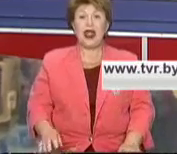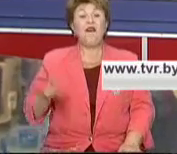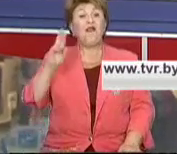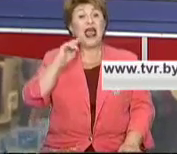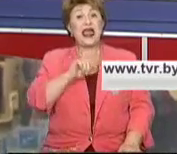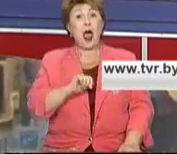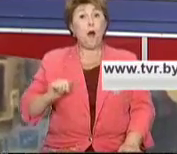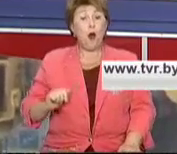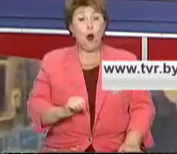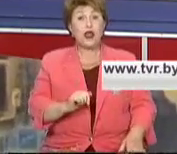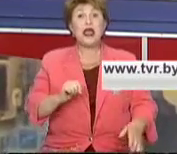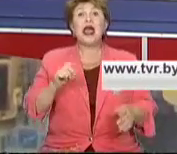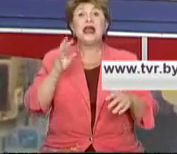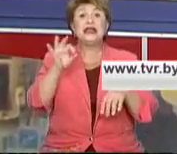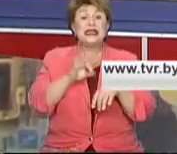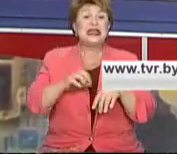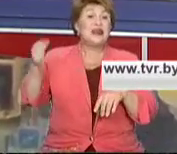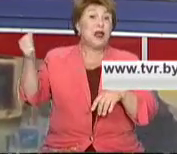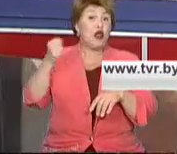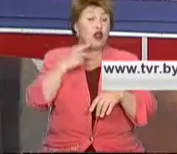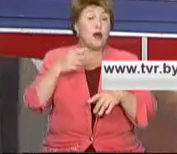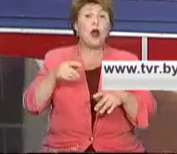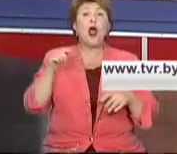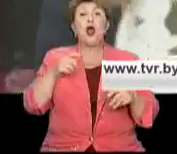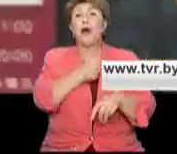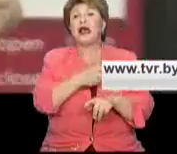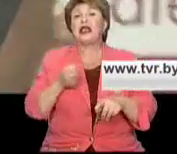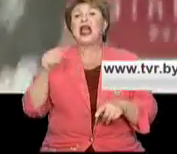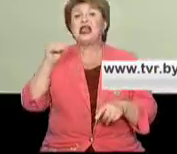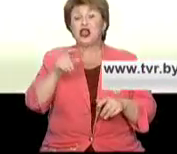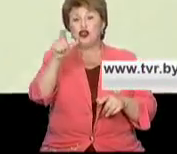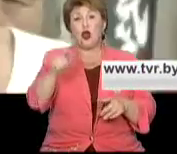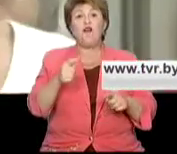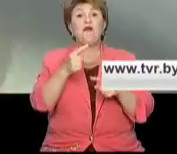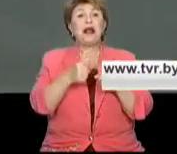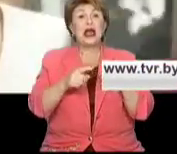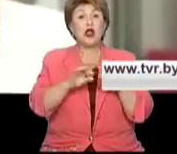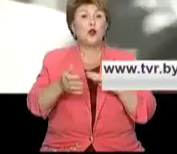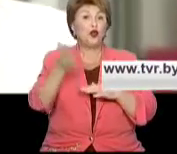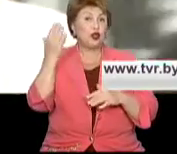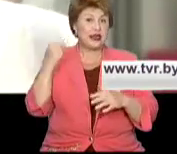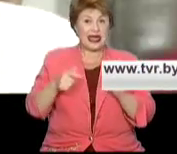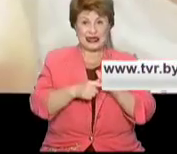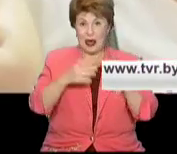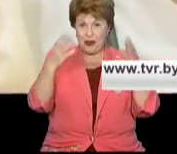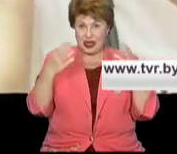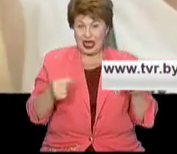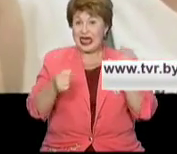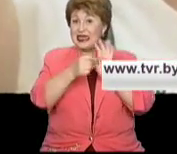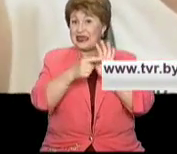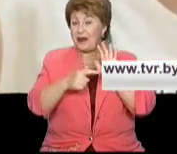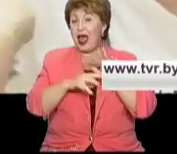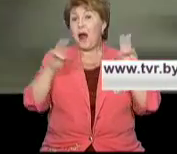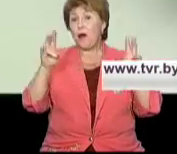В Японии за неделю с тепловым ударом госпитализированы более 1000 человек. Это в 1,5 раза больше, чем за предыдущие 7 дней.